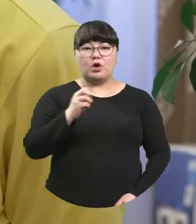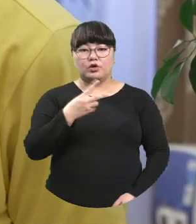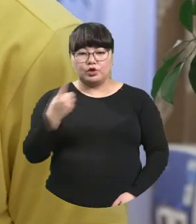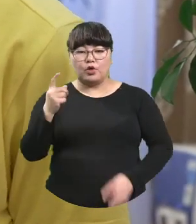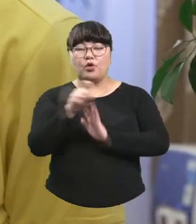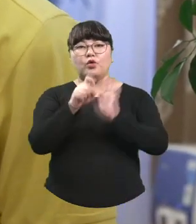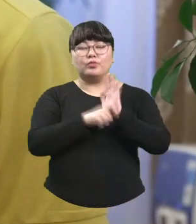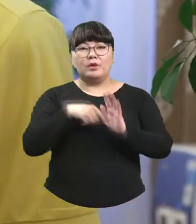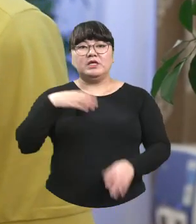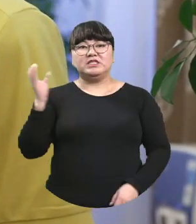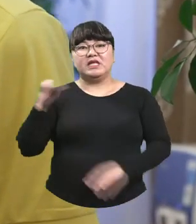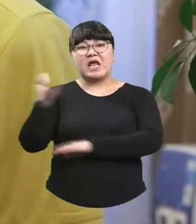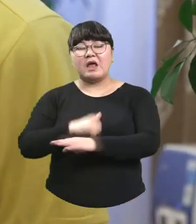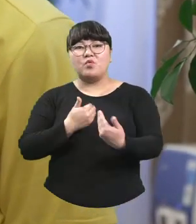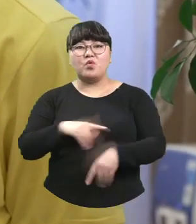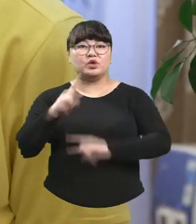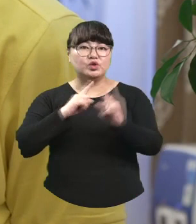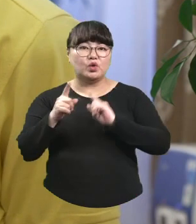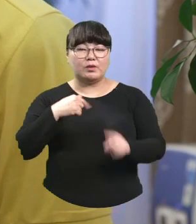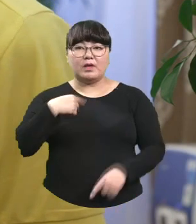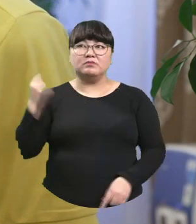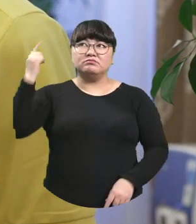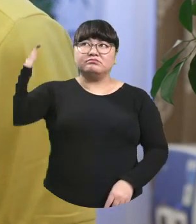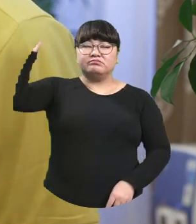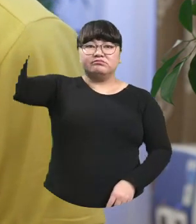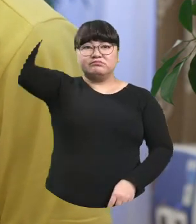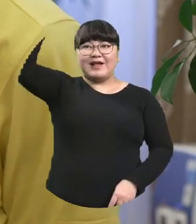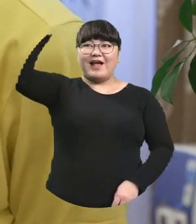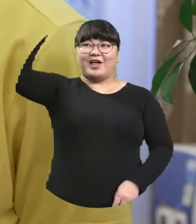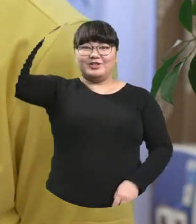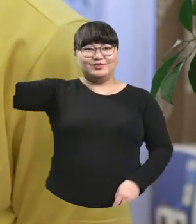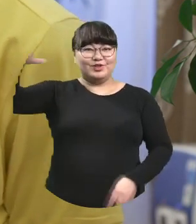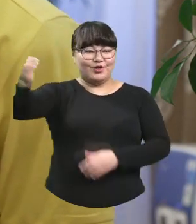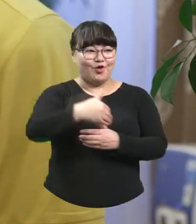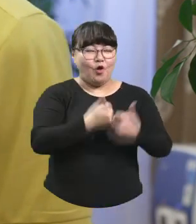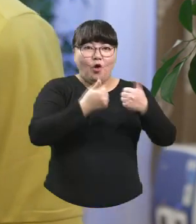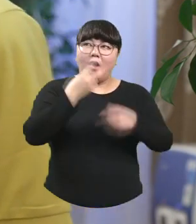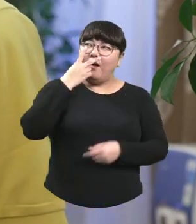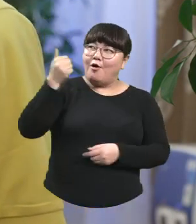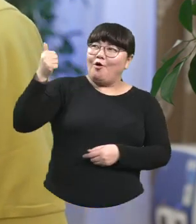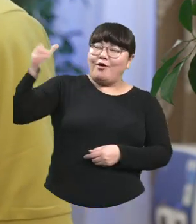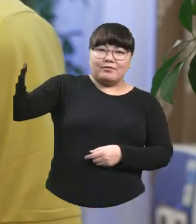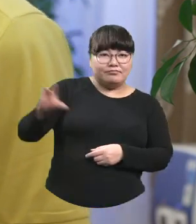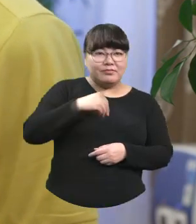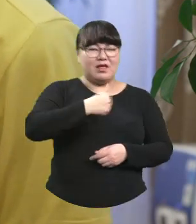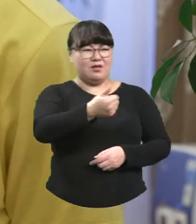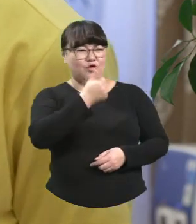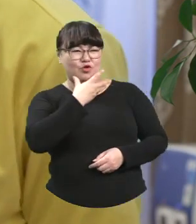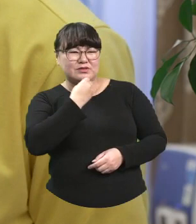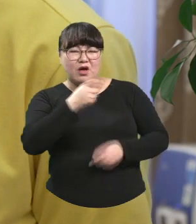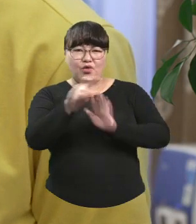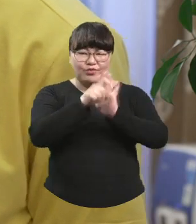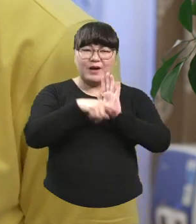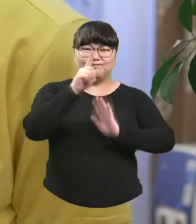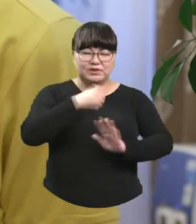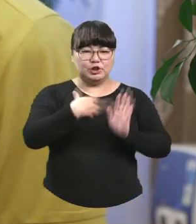гэсэн хөтөлбөрүүдэд манай Сэлэнгэ аймгийн хүүхдийн зөвлөлийн манай дээдлэг үеийн хэрэгч нар мандаа оролцоод тэгээд би эндээс үлгэр дүрэл аваад ерхдөө ямар гоё хөтөлбөр